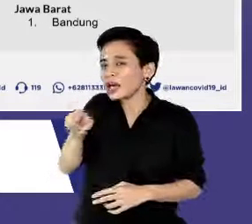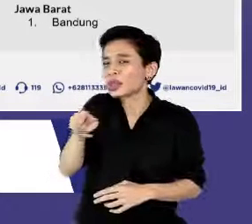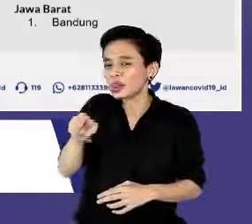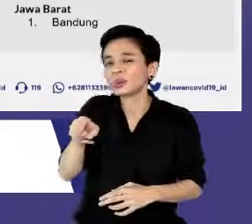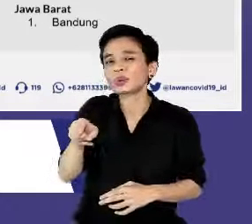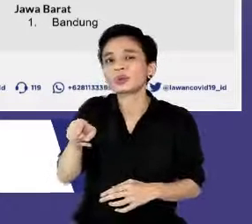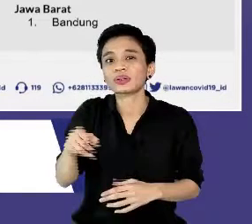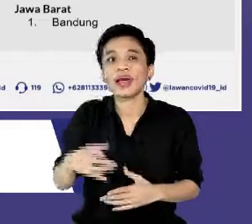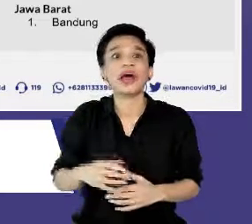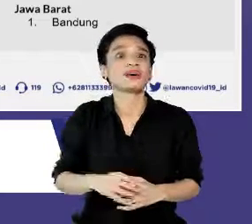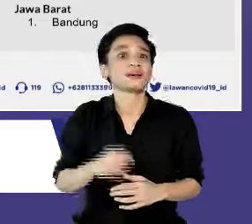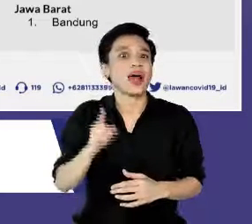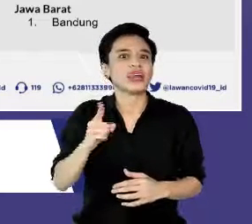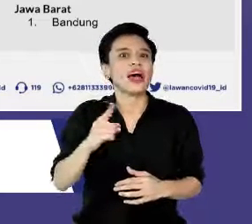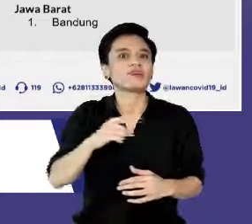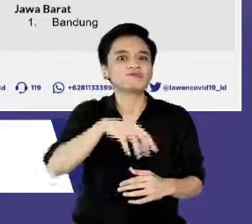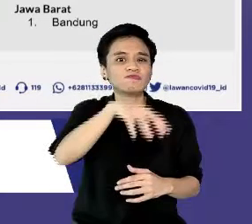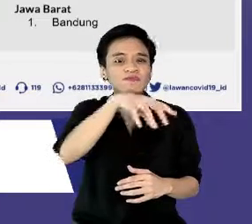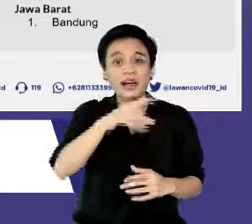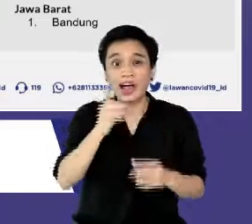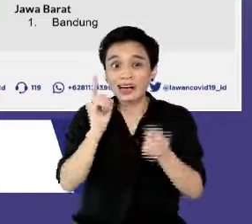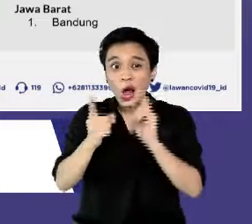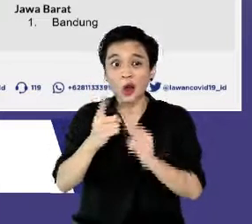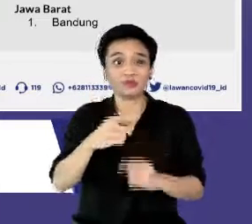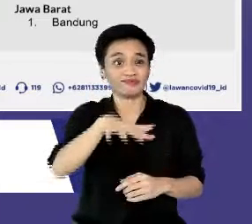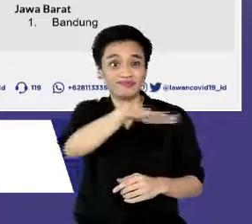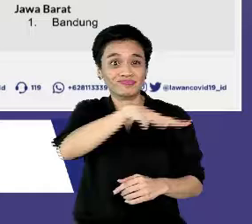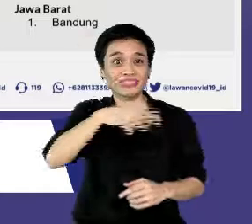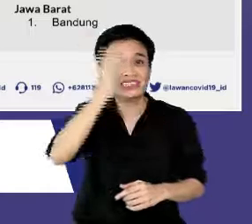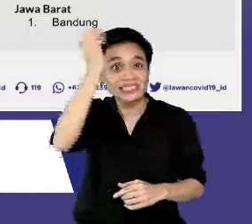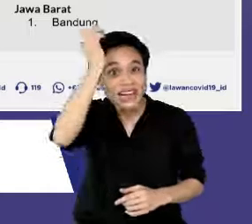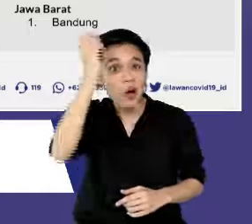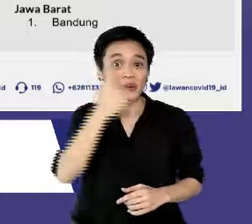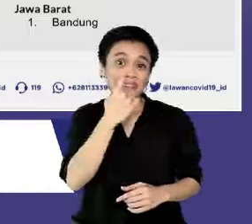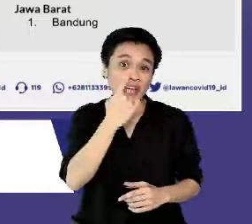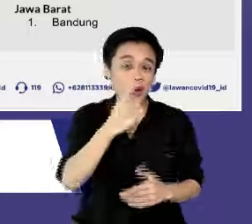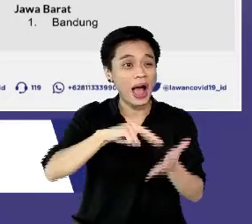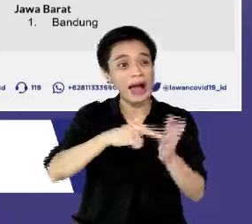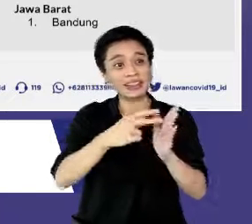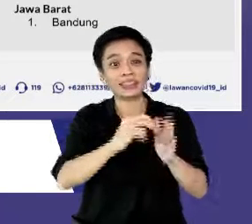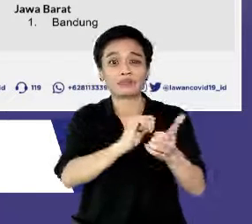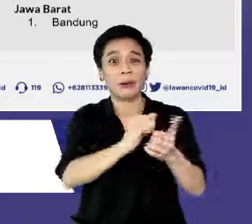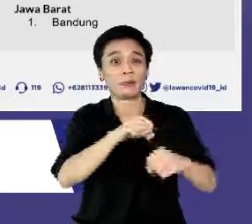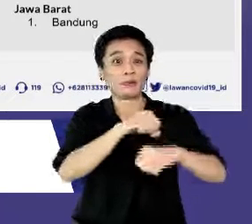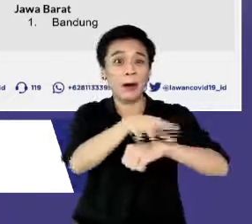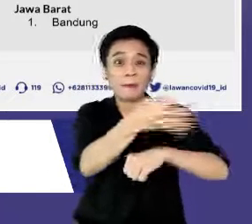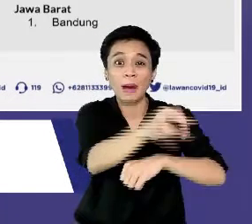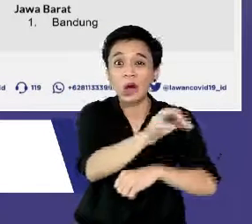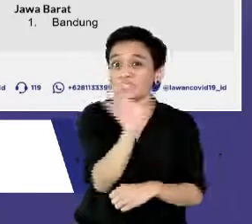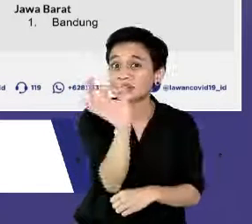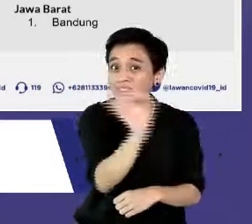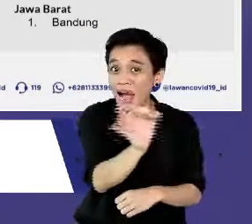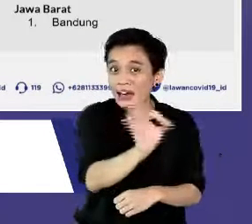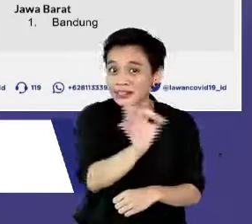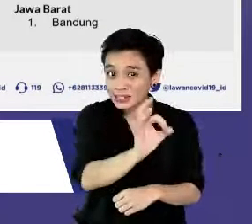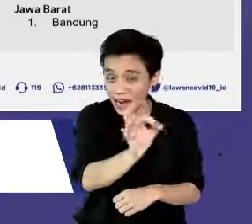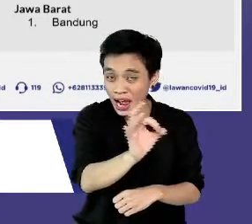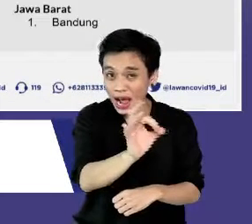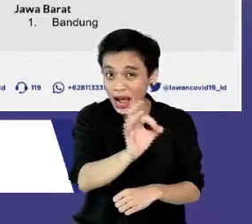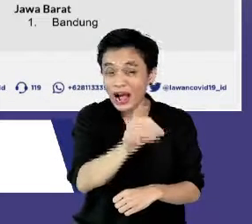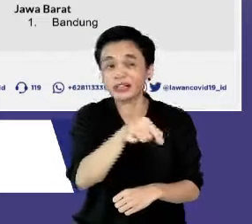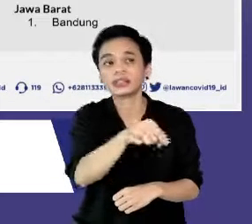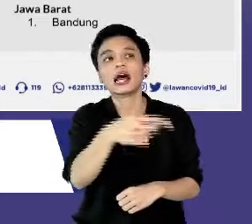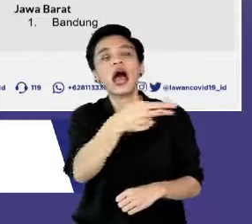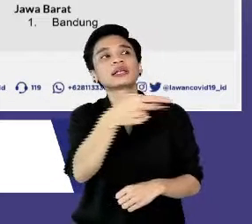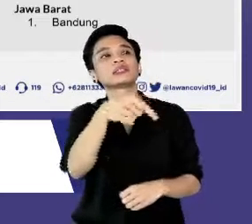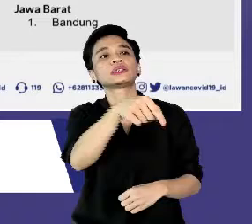klasifikasi zonasi tersebut zona hijau dengan definisi tidak ada kasus baru memiliki perluasan arti yaitu